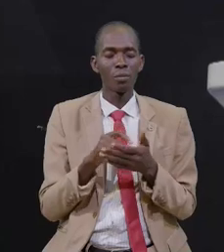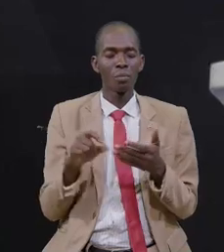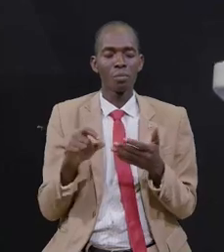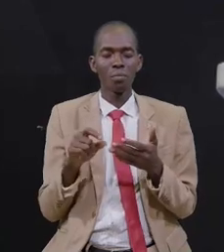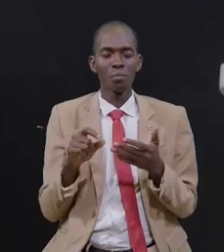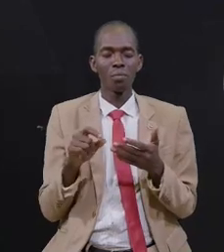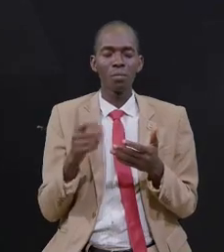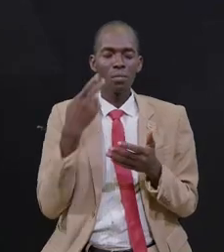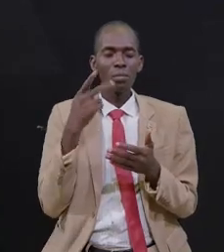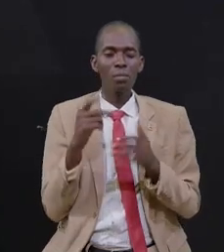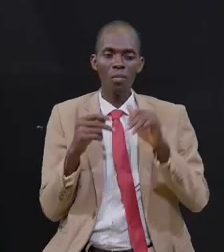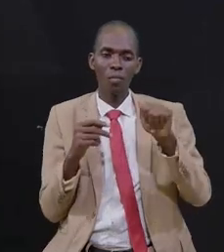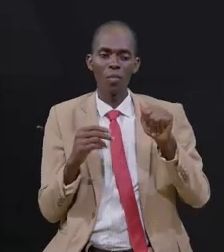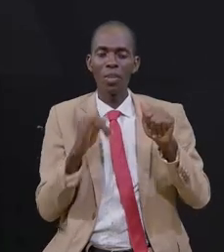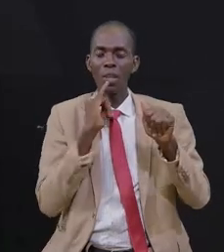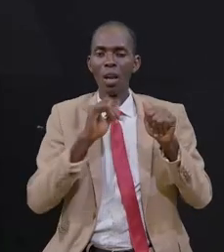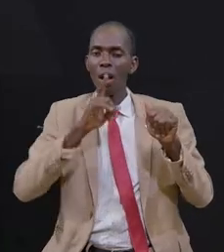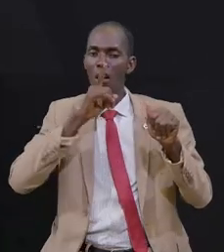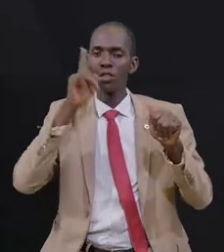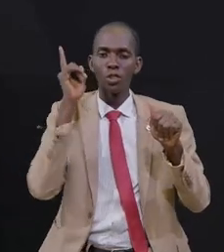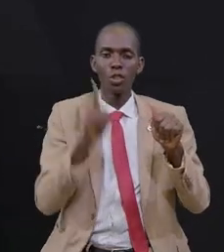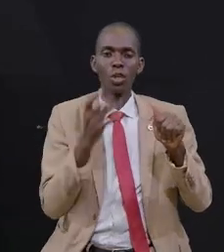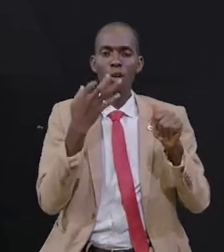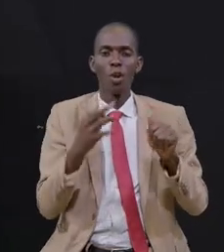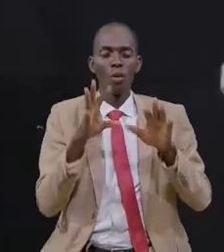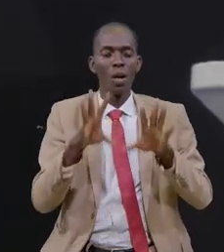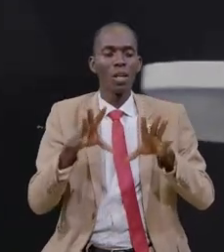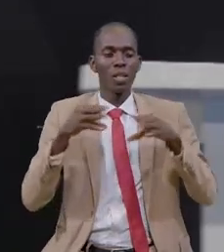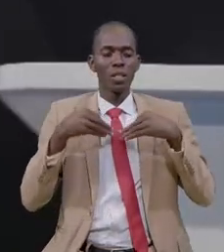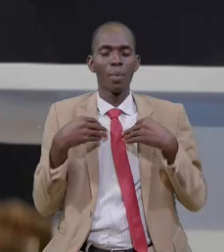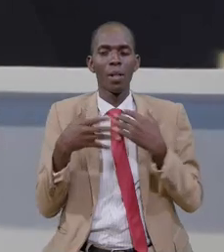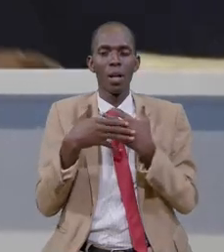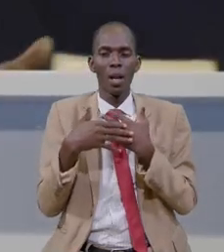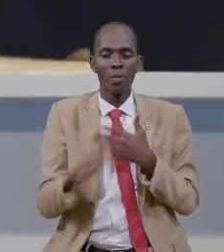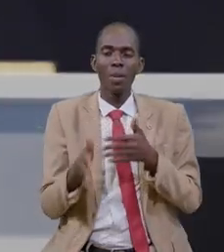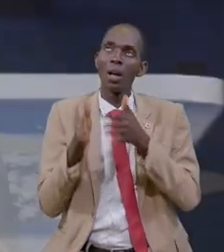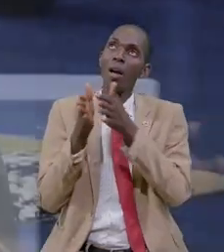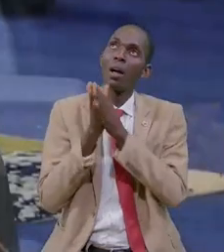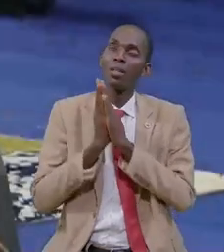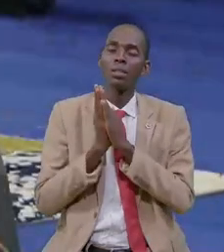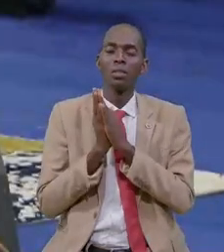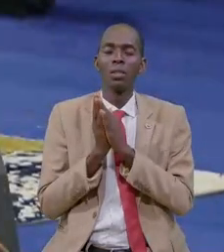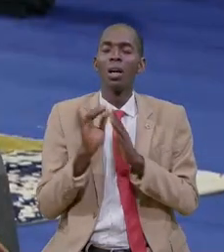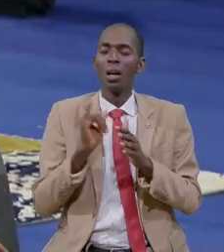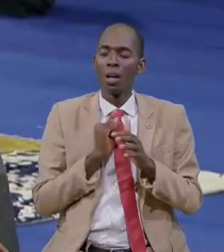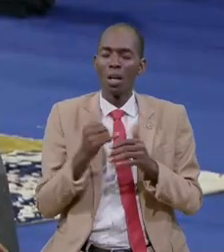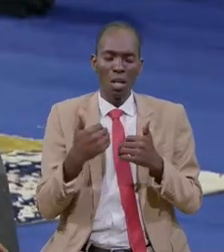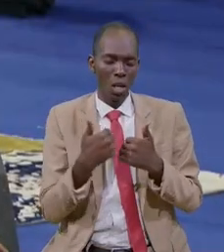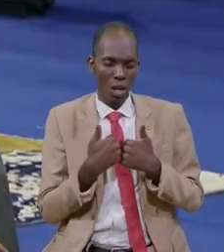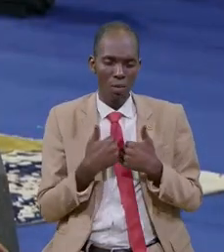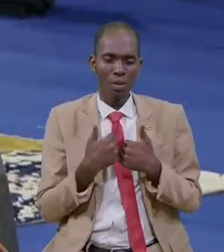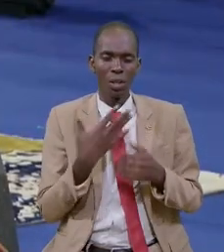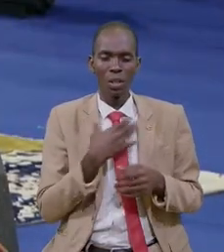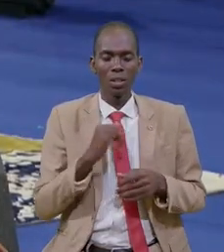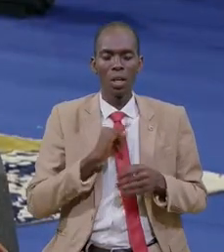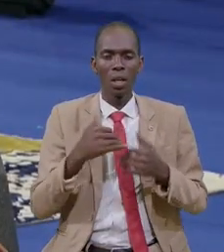A, c'est l'assurance de l'acceptation après avoir demandé. Je vais demander et